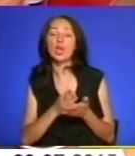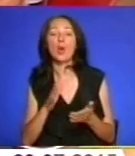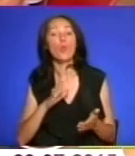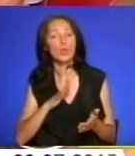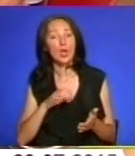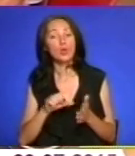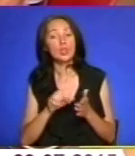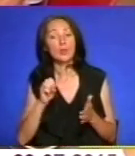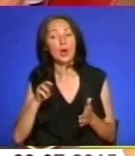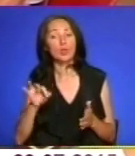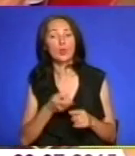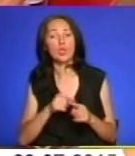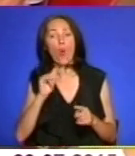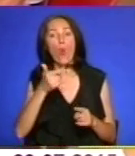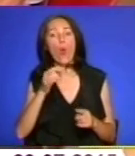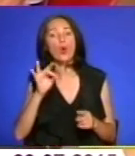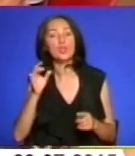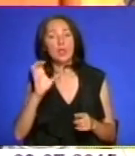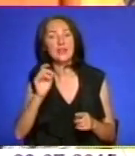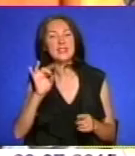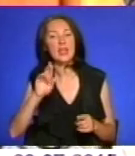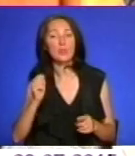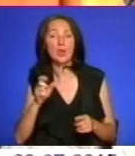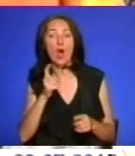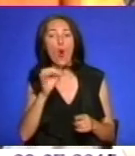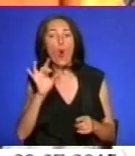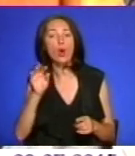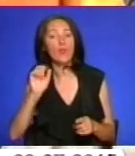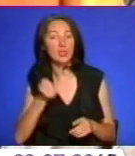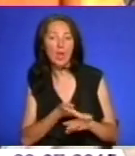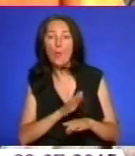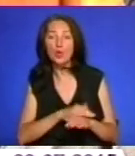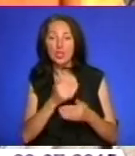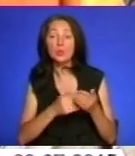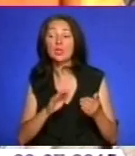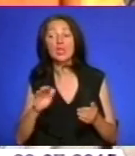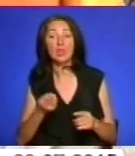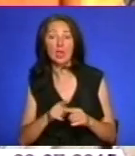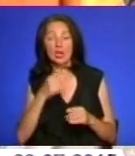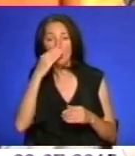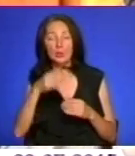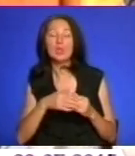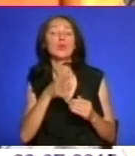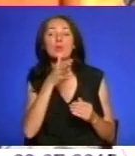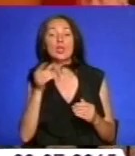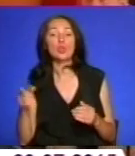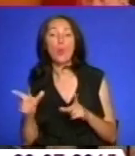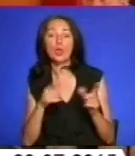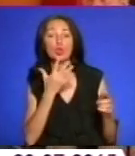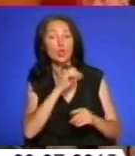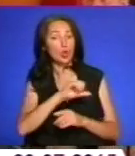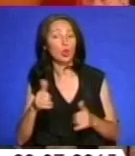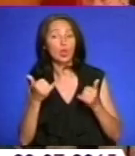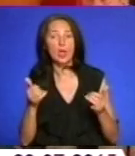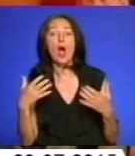АТО. Це Угорщина, Сербія, Хорватія, Польща. Списки дітей, які найближчим часом поїдуть за кордон для оздоровлення,